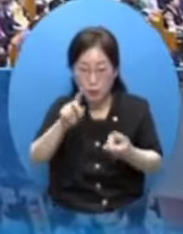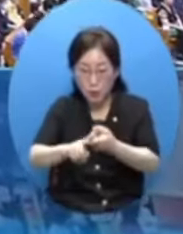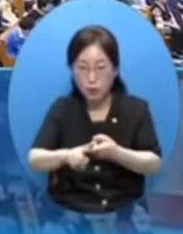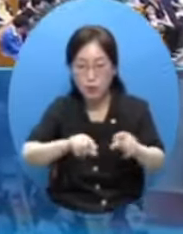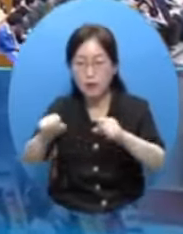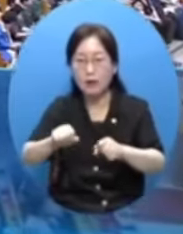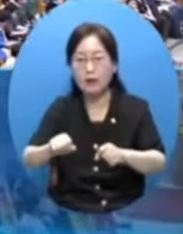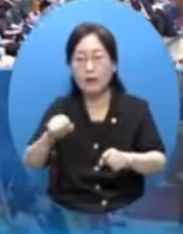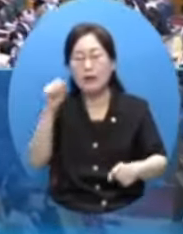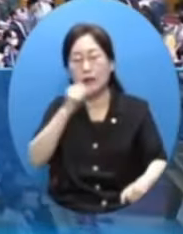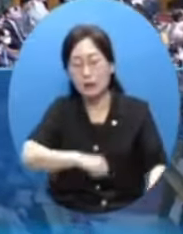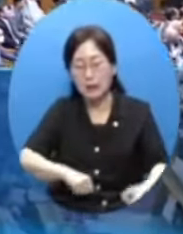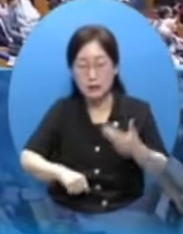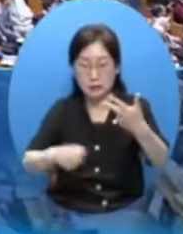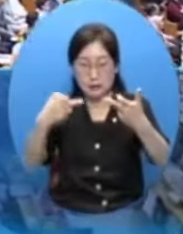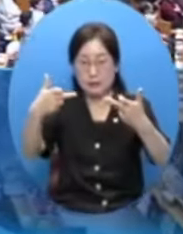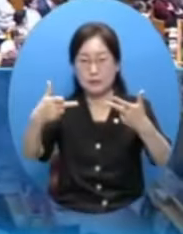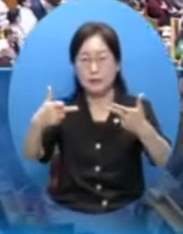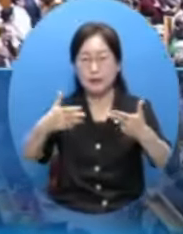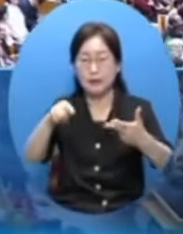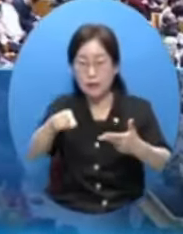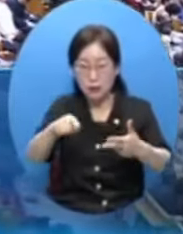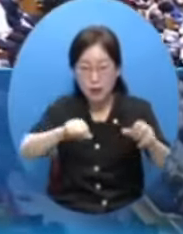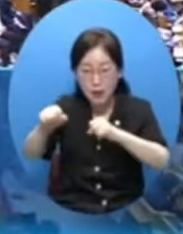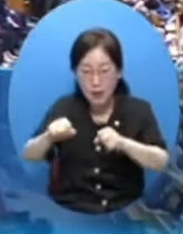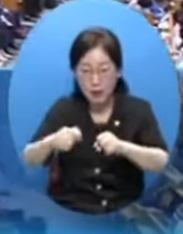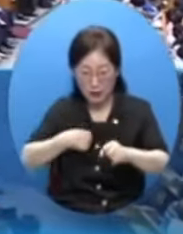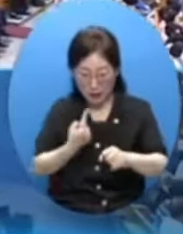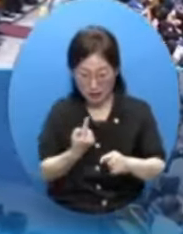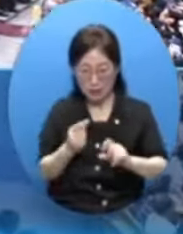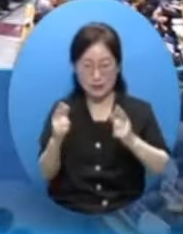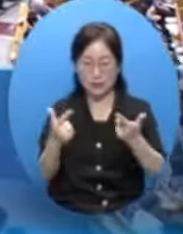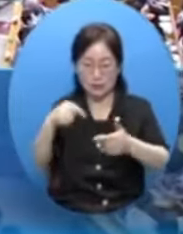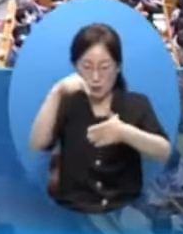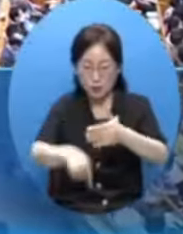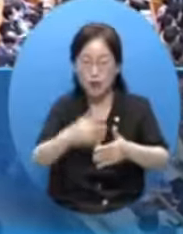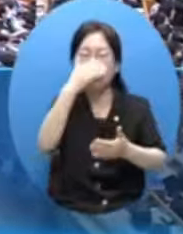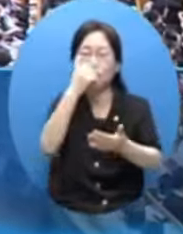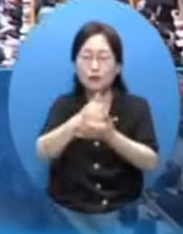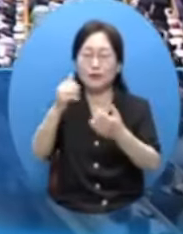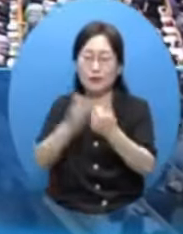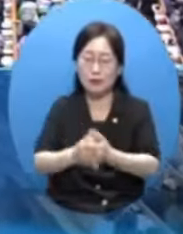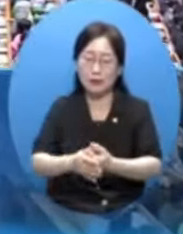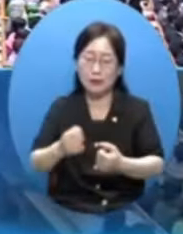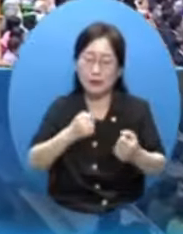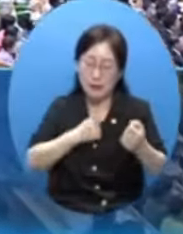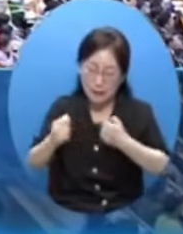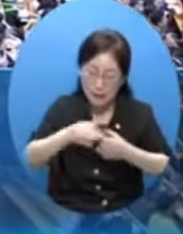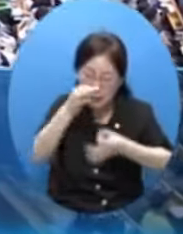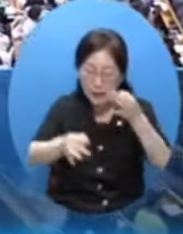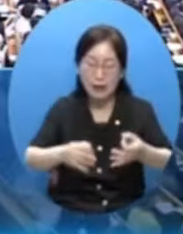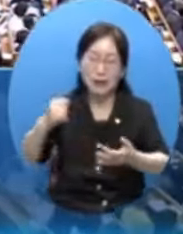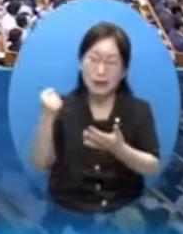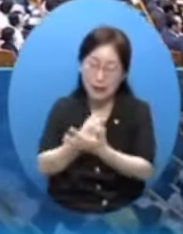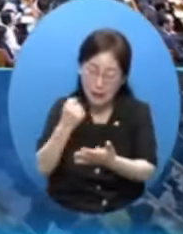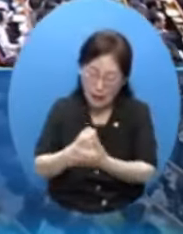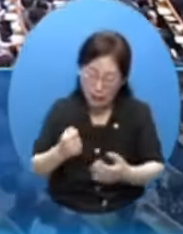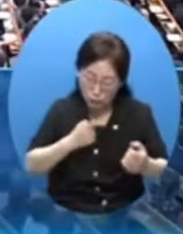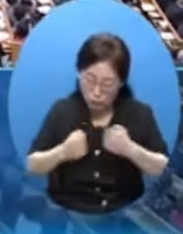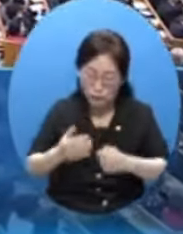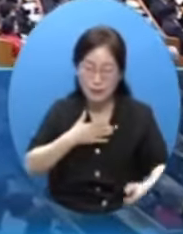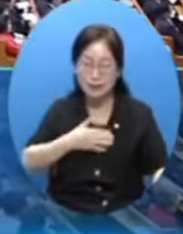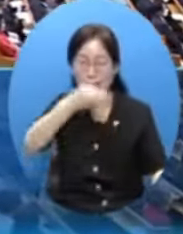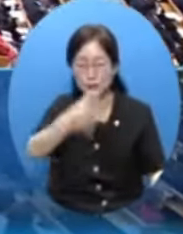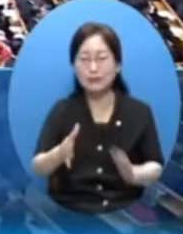이제는 그것을 행하는 자가 내가 아니요 내 속에 거하는 죄니라. 그런 탄식하며 했습니다. 오호라, 나는 곤고한